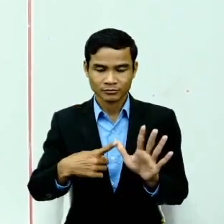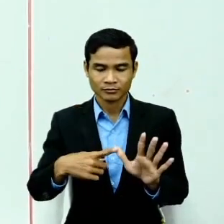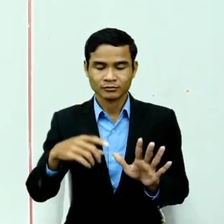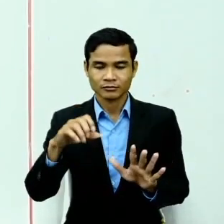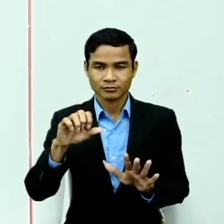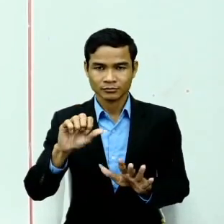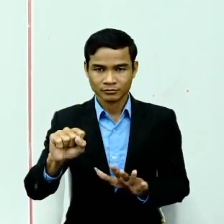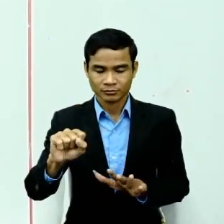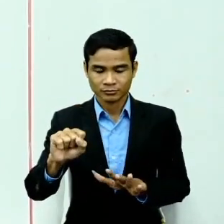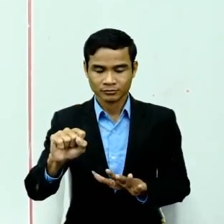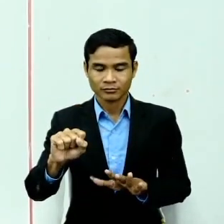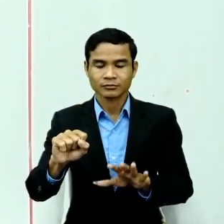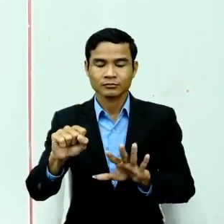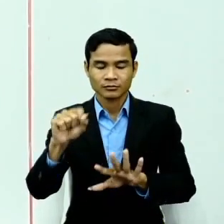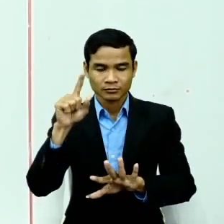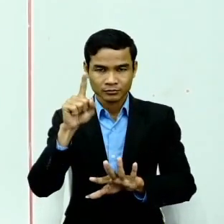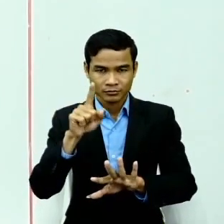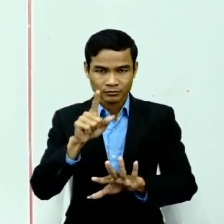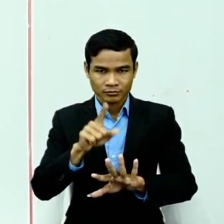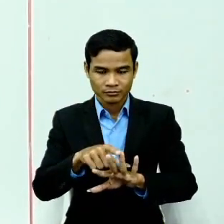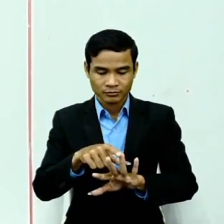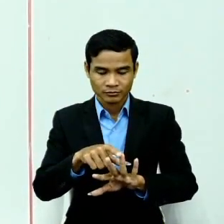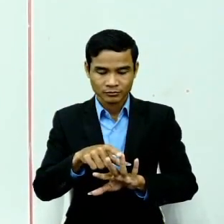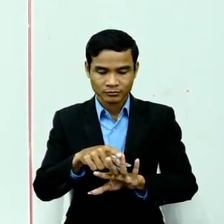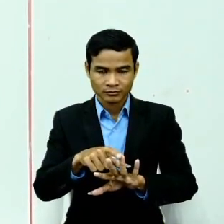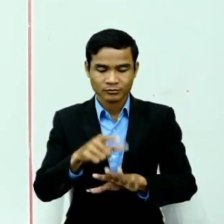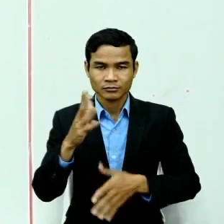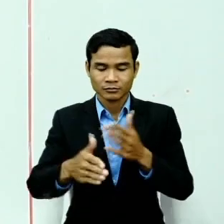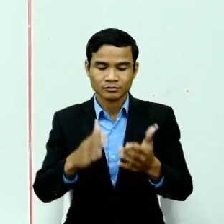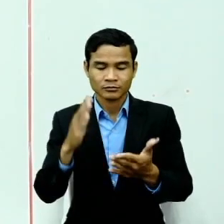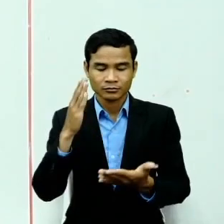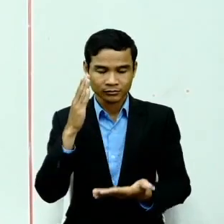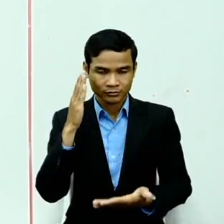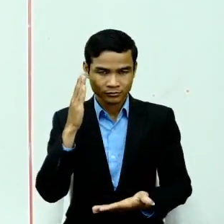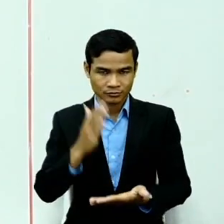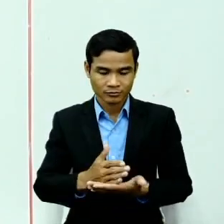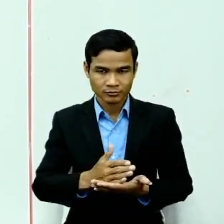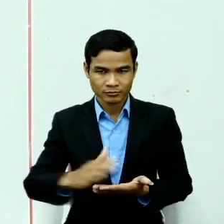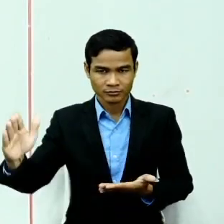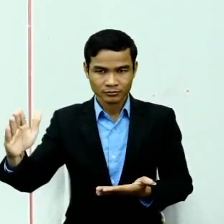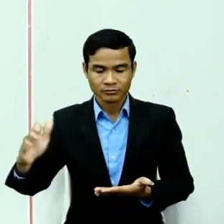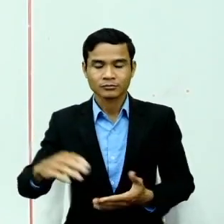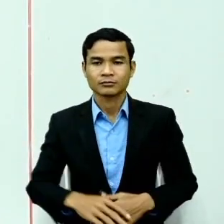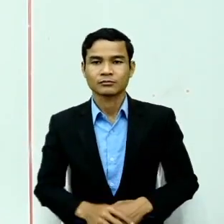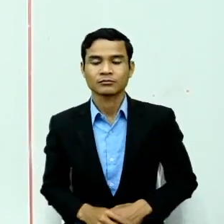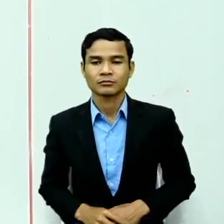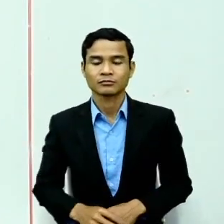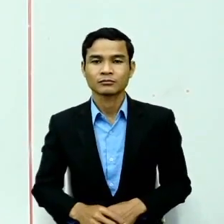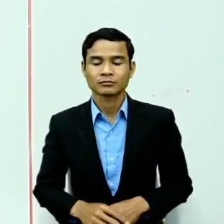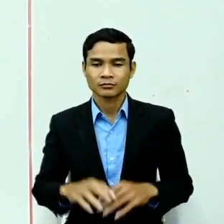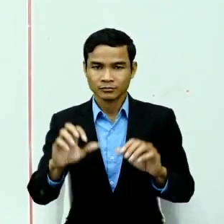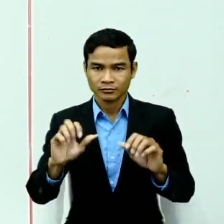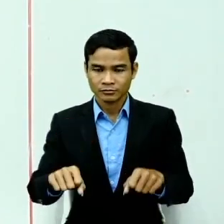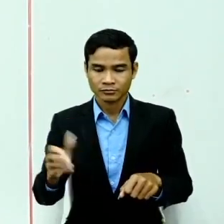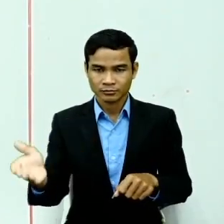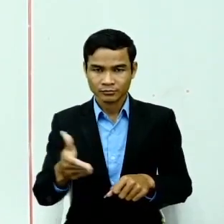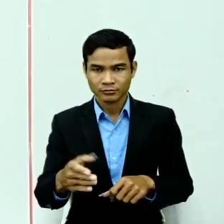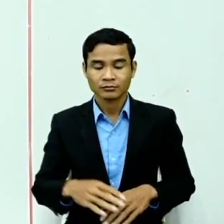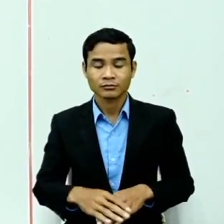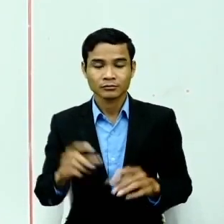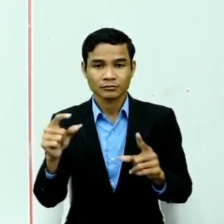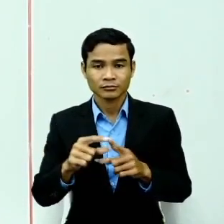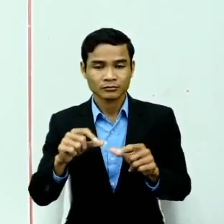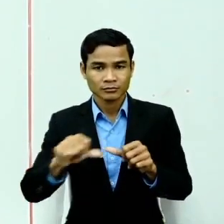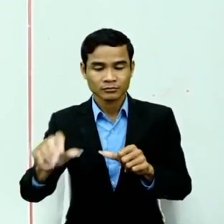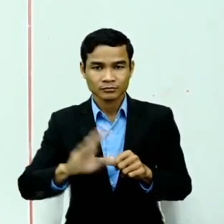tó chạt bằng tạ muối chạt cầm chặn chà địa bàn